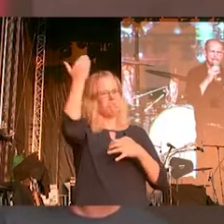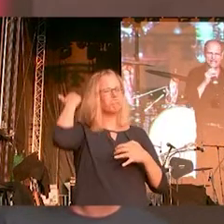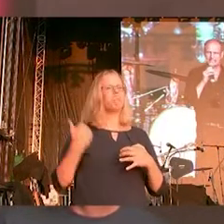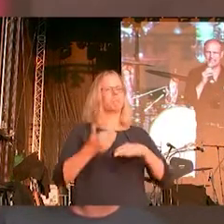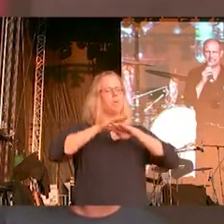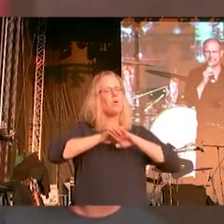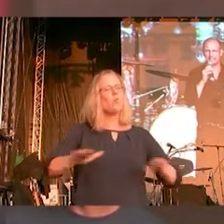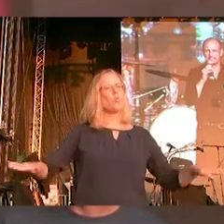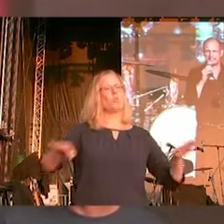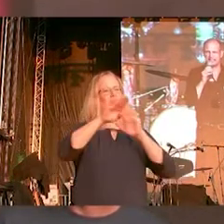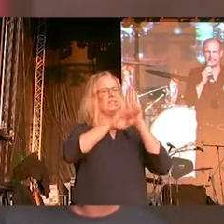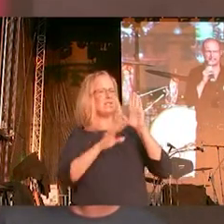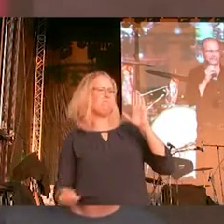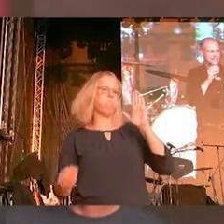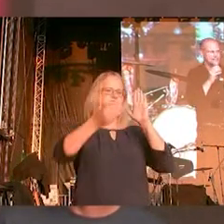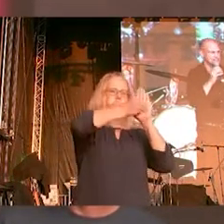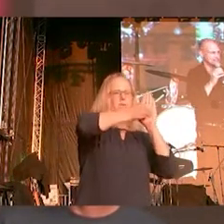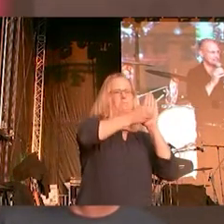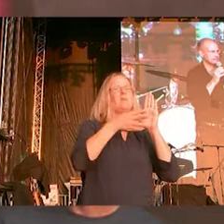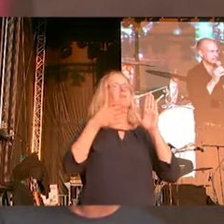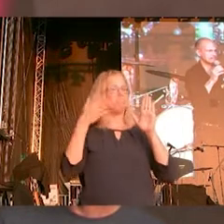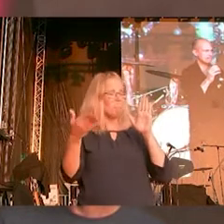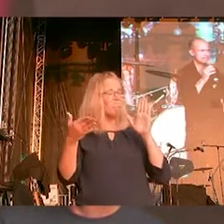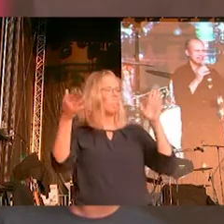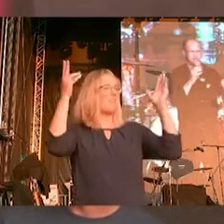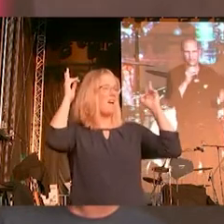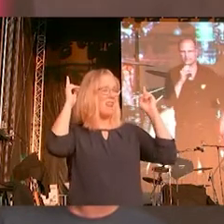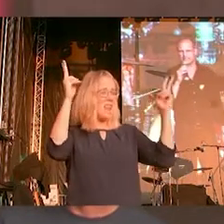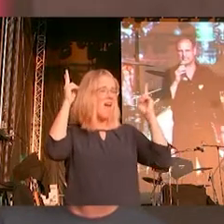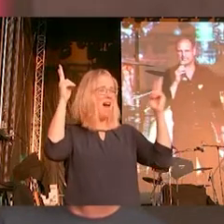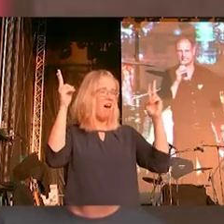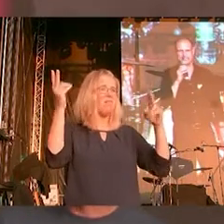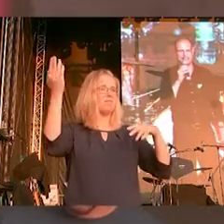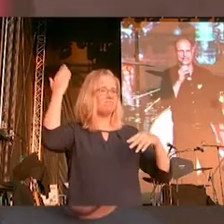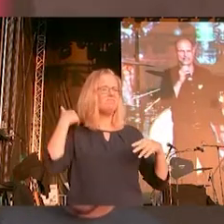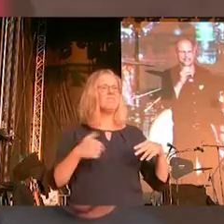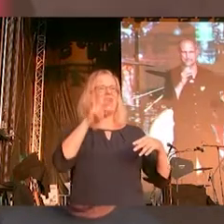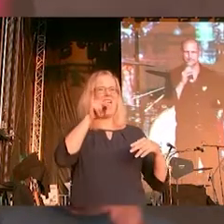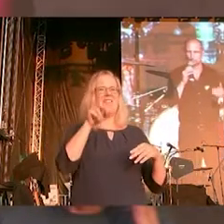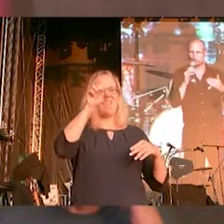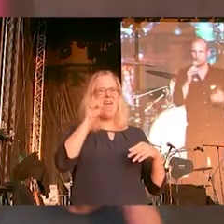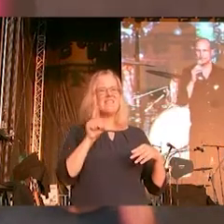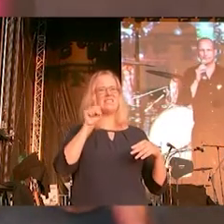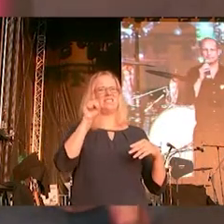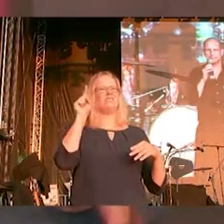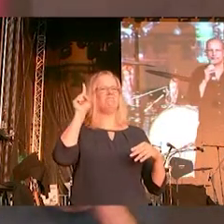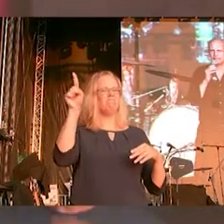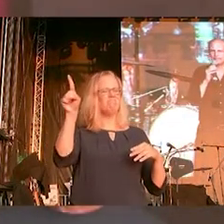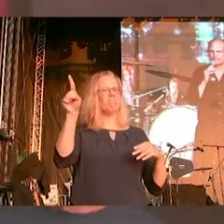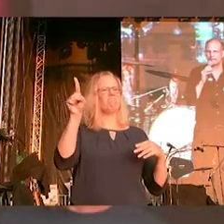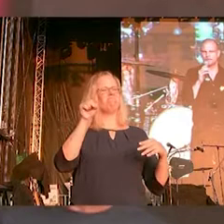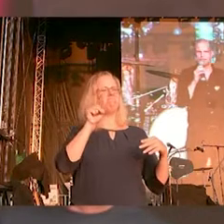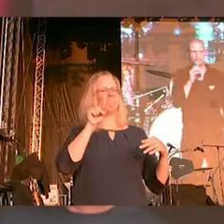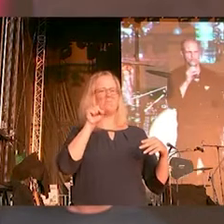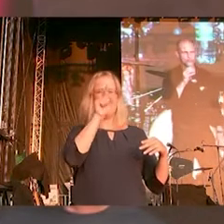wurde als eine Lehre, ganz wichtige und zentrale Lehre aus den Zeiten des NS, um hier